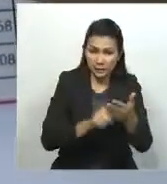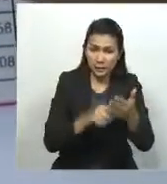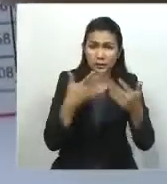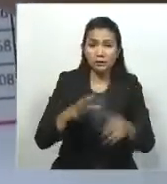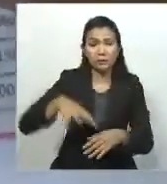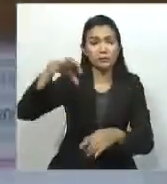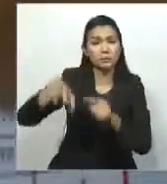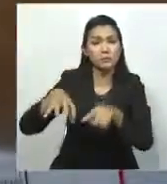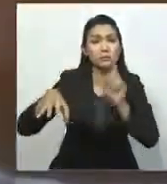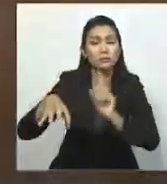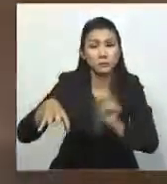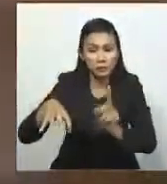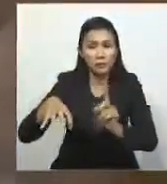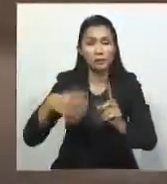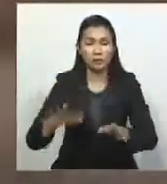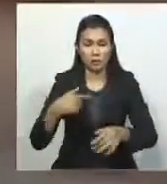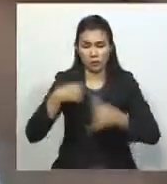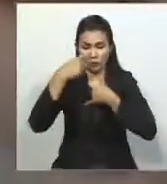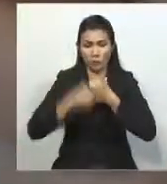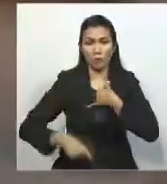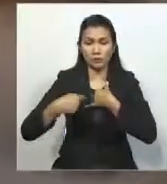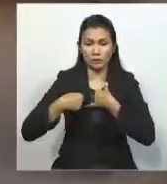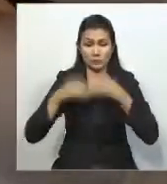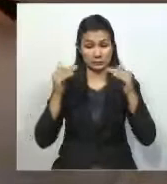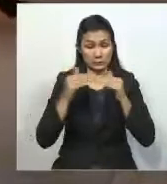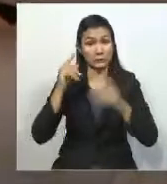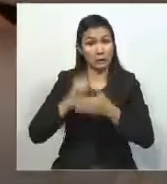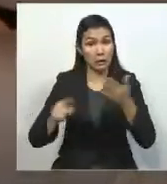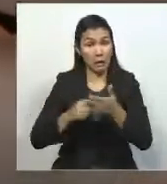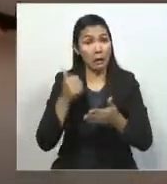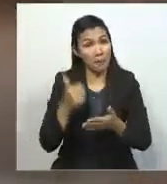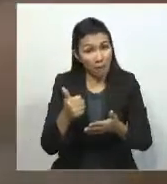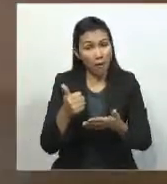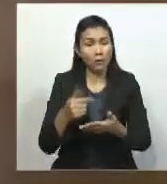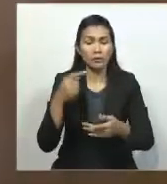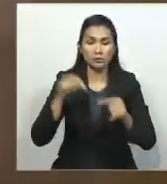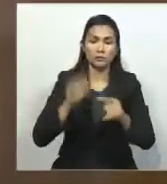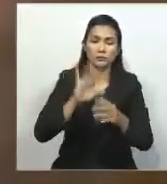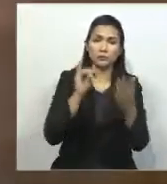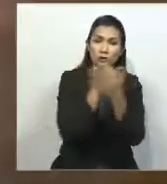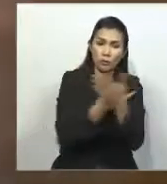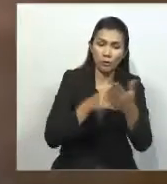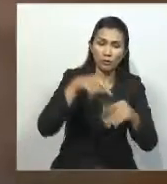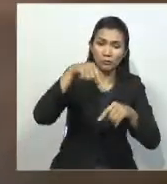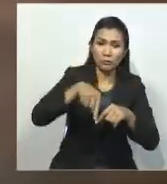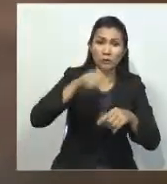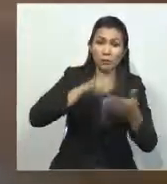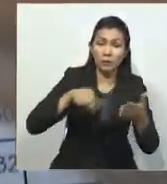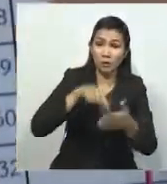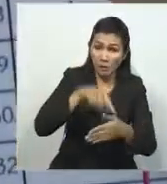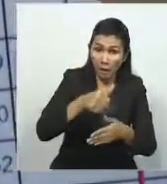เลือกตั้งการลงทะเบียนของผู้ใช้สิทธิ์เลือกตั้งนอกเขตเลือกตั้งและก็นอกเขตจังหวัดที่กกต.กำหนด